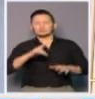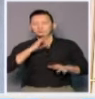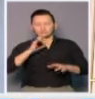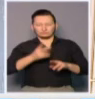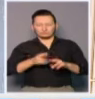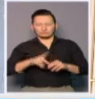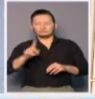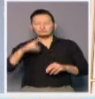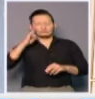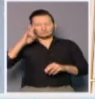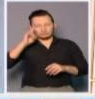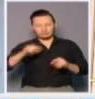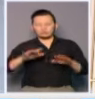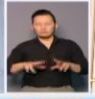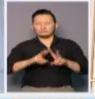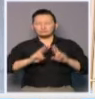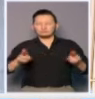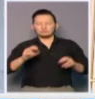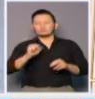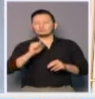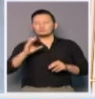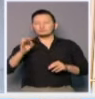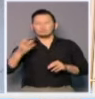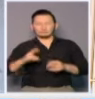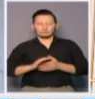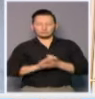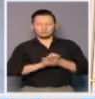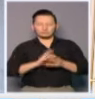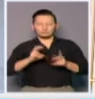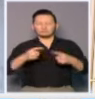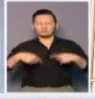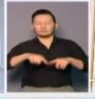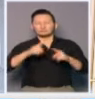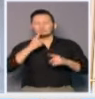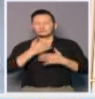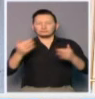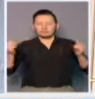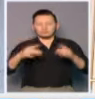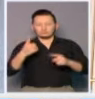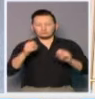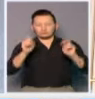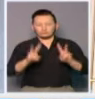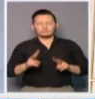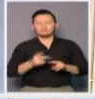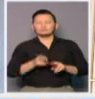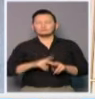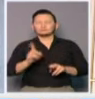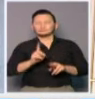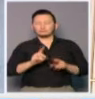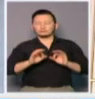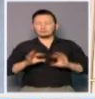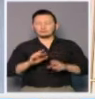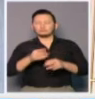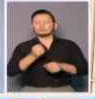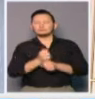что и в Казахстане, подобной ассоциации представителей разных стран в одной специальности, которые